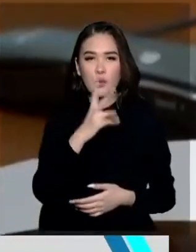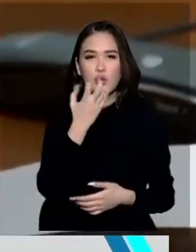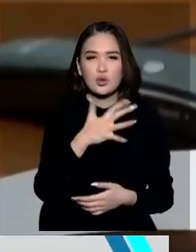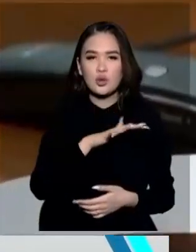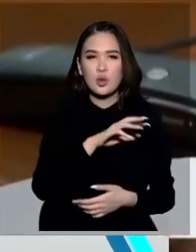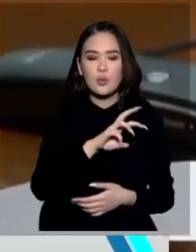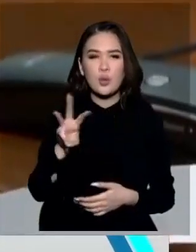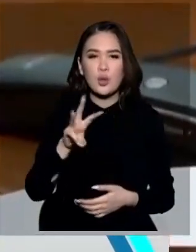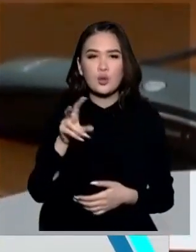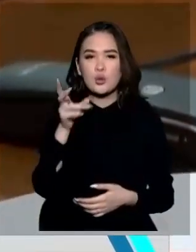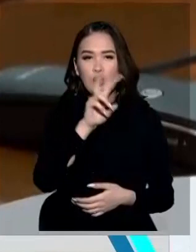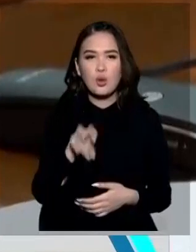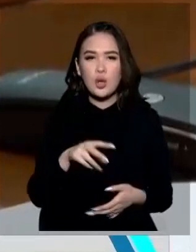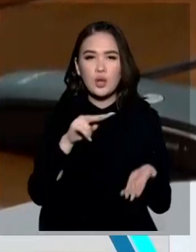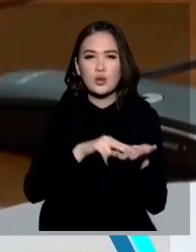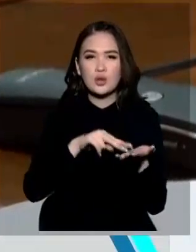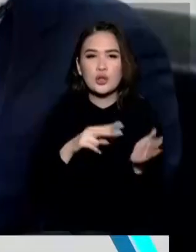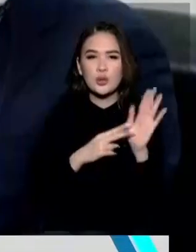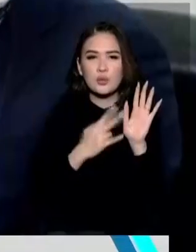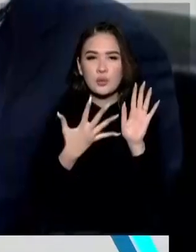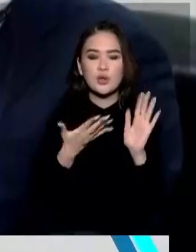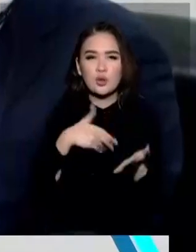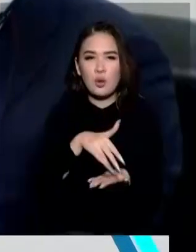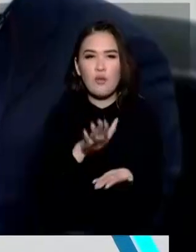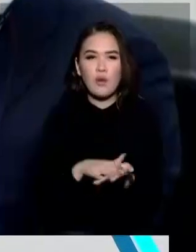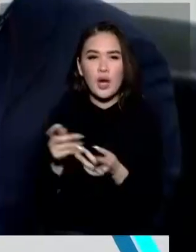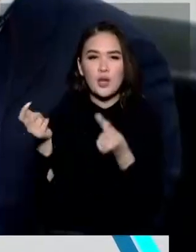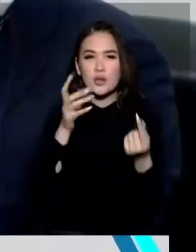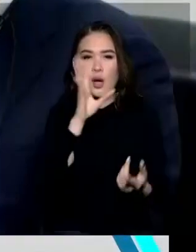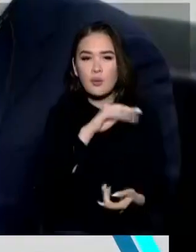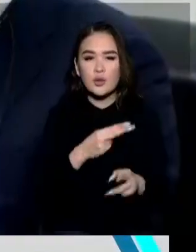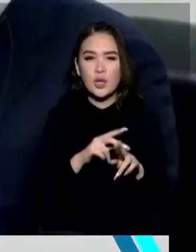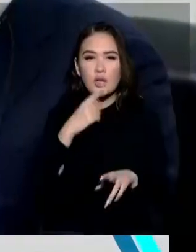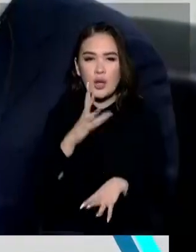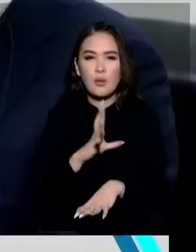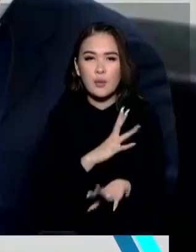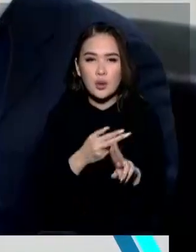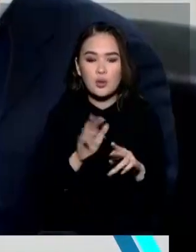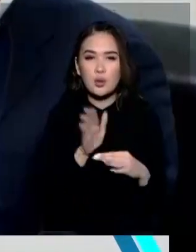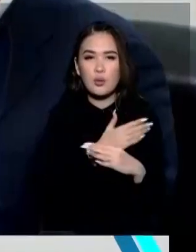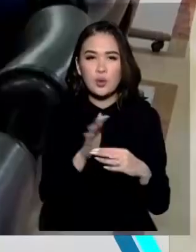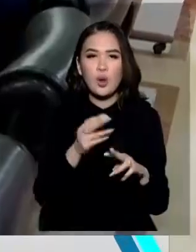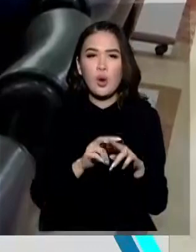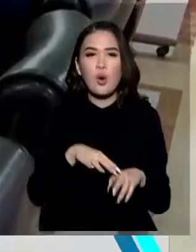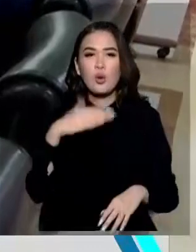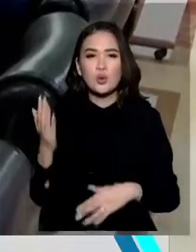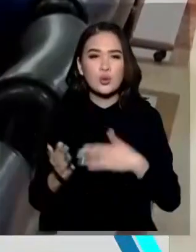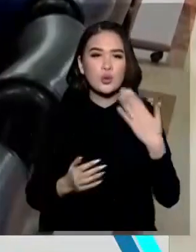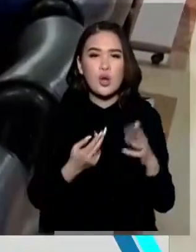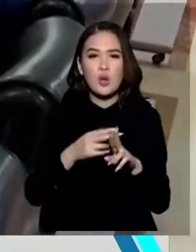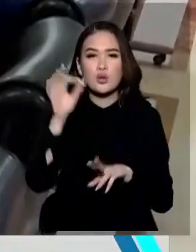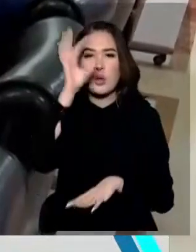миллион долларға бағаланып отырған 75 тауар түрін жеткізе алатынымызды мәлімдеді. Бұдан бөлек тараптар солтүстік,